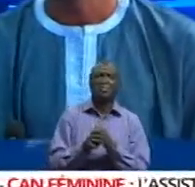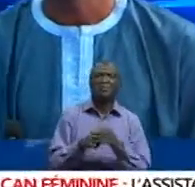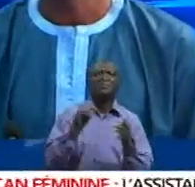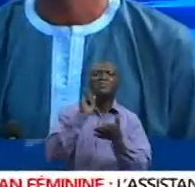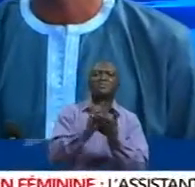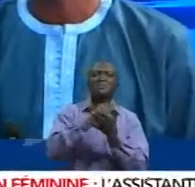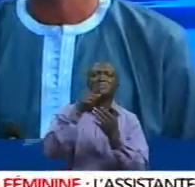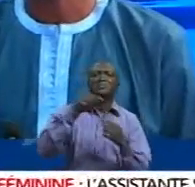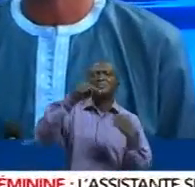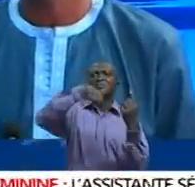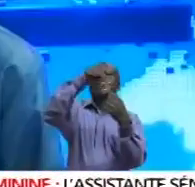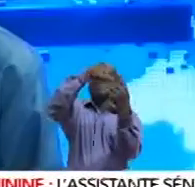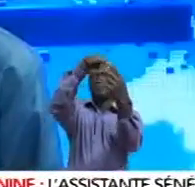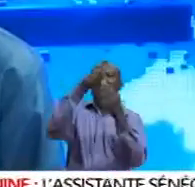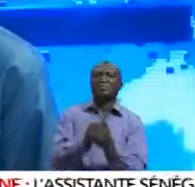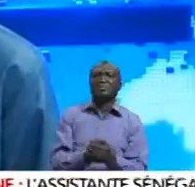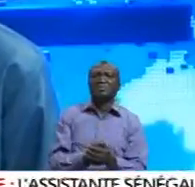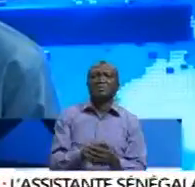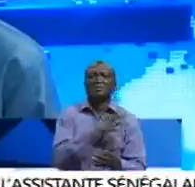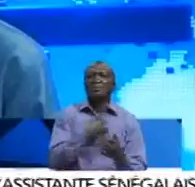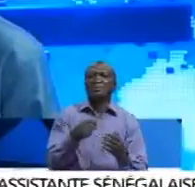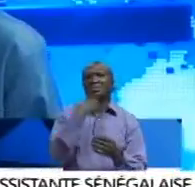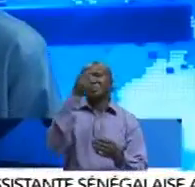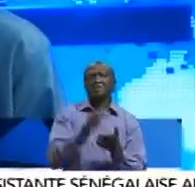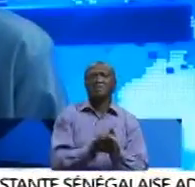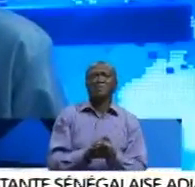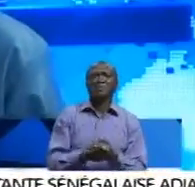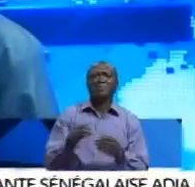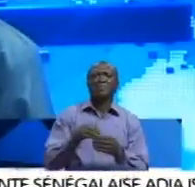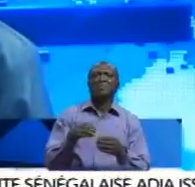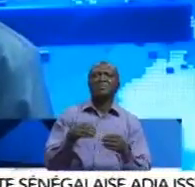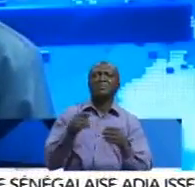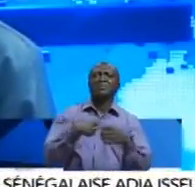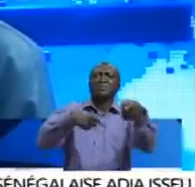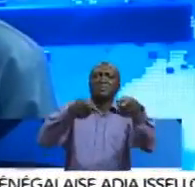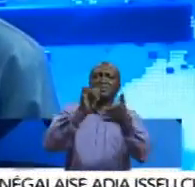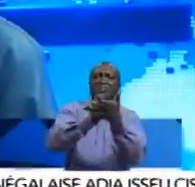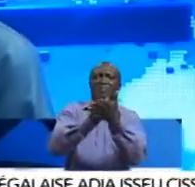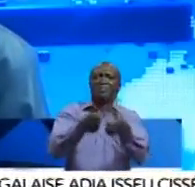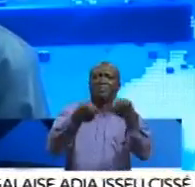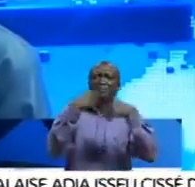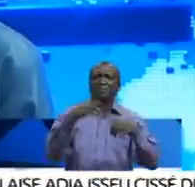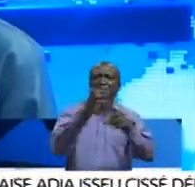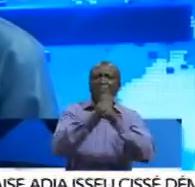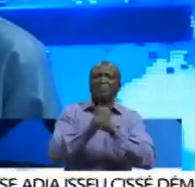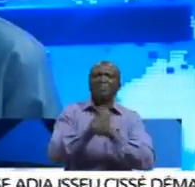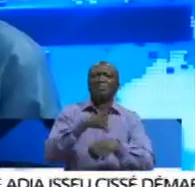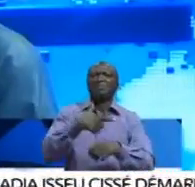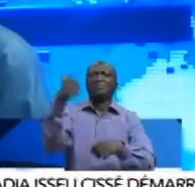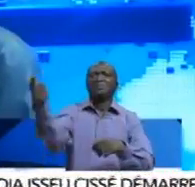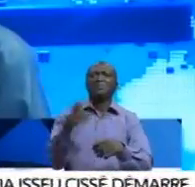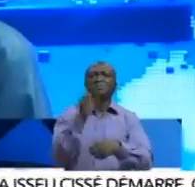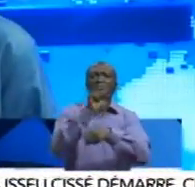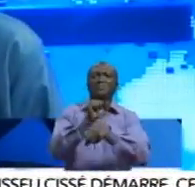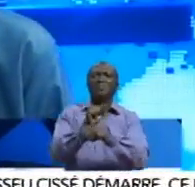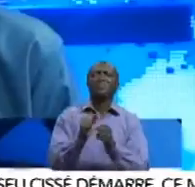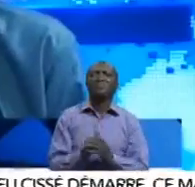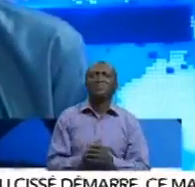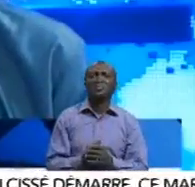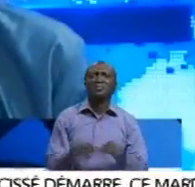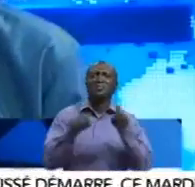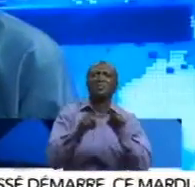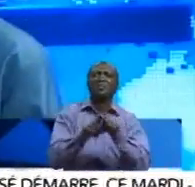euh et on indexe les les migrants comme ceux qui viennent prendre leur leur travail leurs emplois euh on considère que tout comme